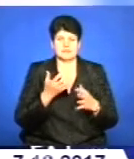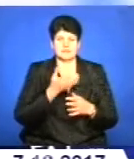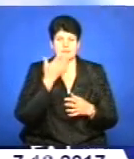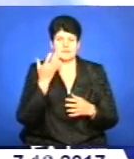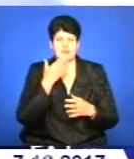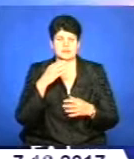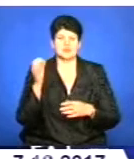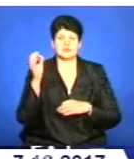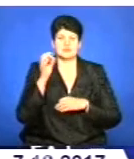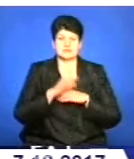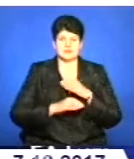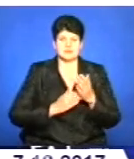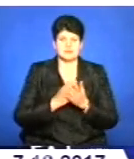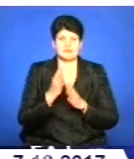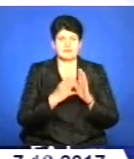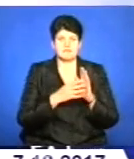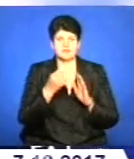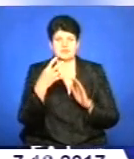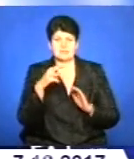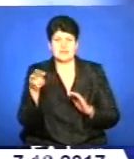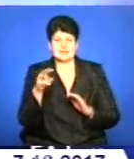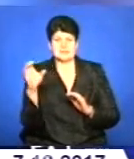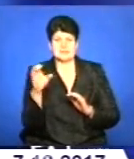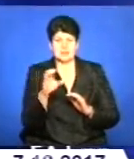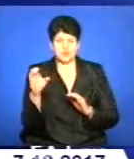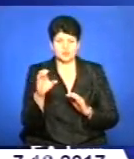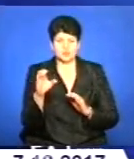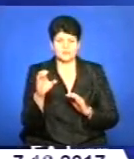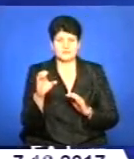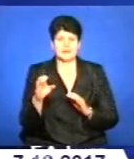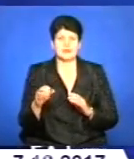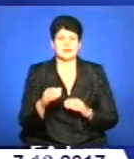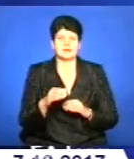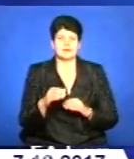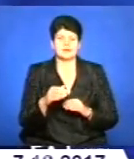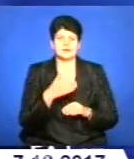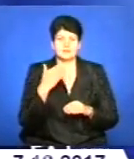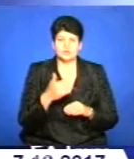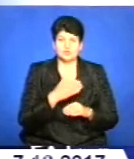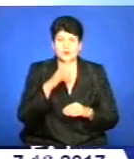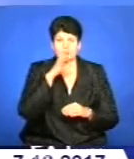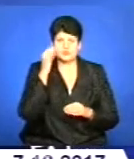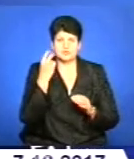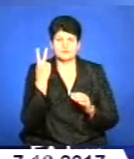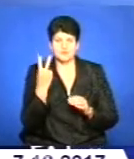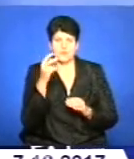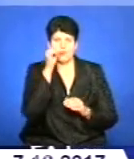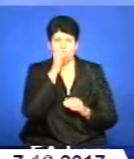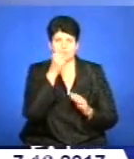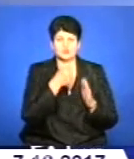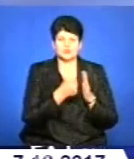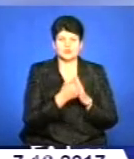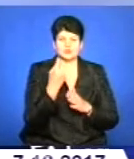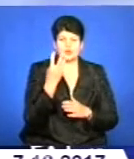напрямку – 9-14 метрів за секунду. Температура повітря вночі – від 2 градусів морозу до